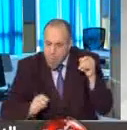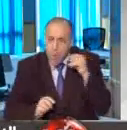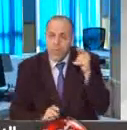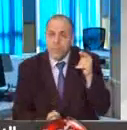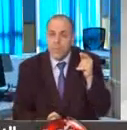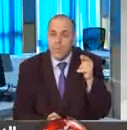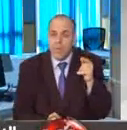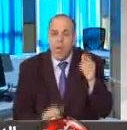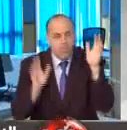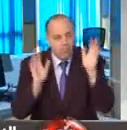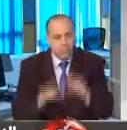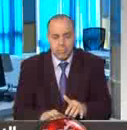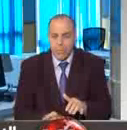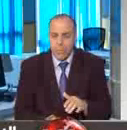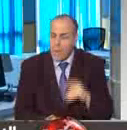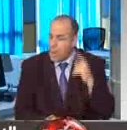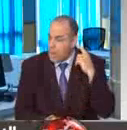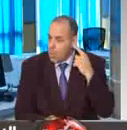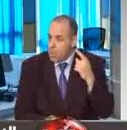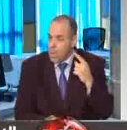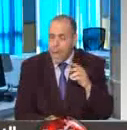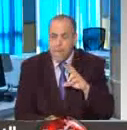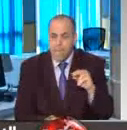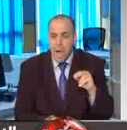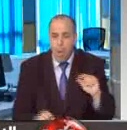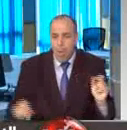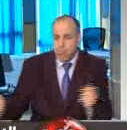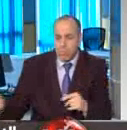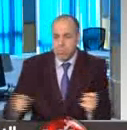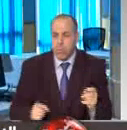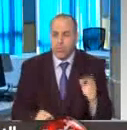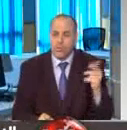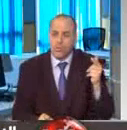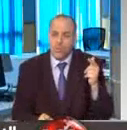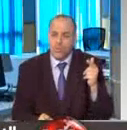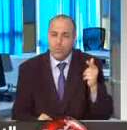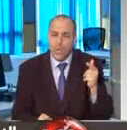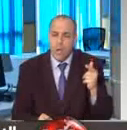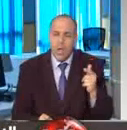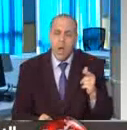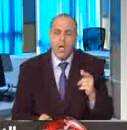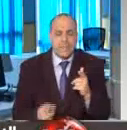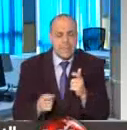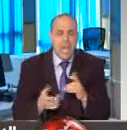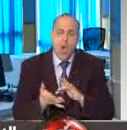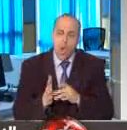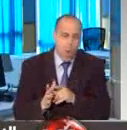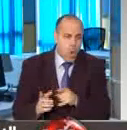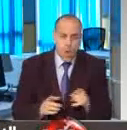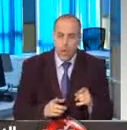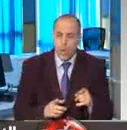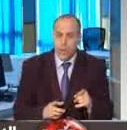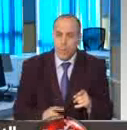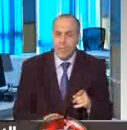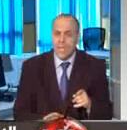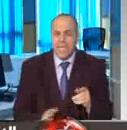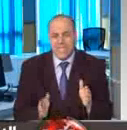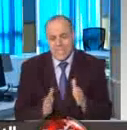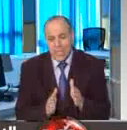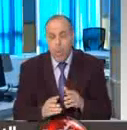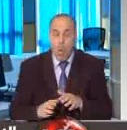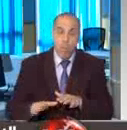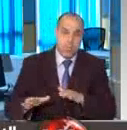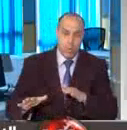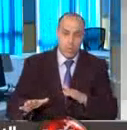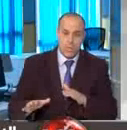من تدميرها. جاء ذلك بالتوازي مع اشتباكات استخدمت فيها مختلف أنواع الأسلحة المتوسطة والثقيلة